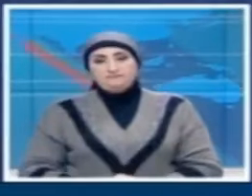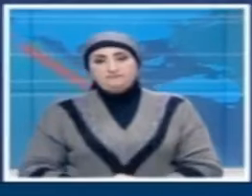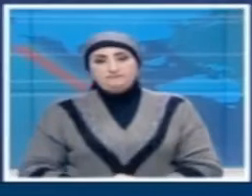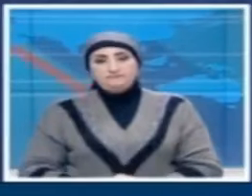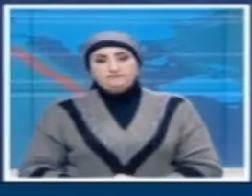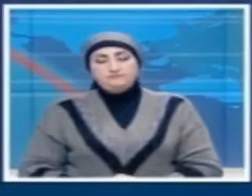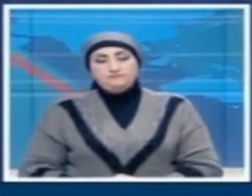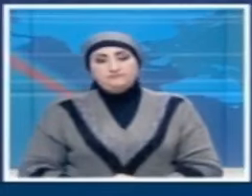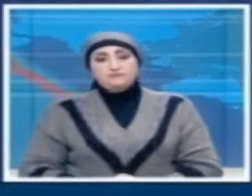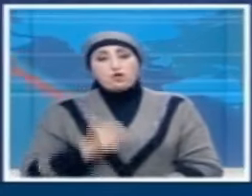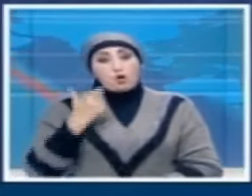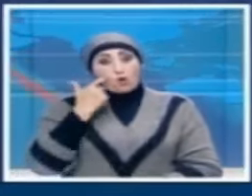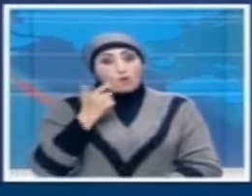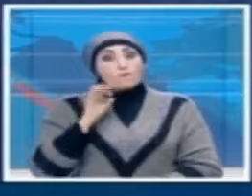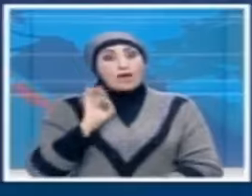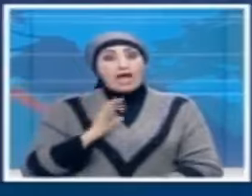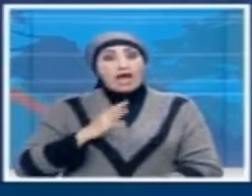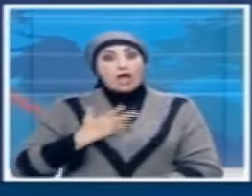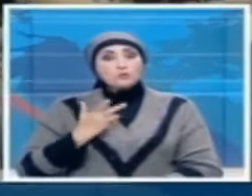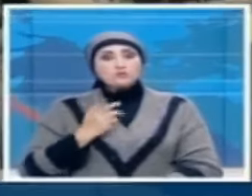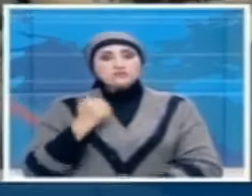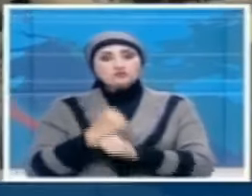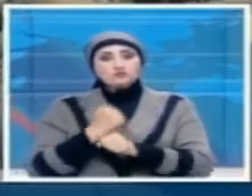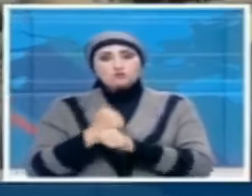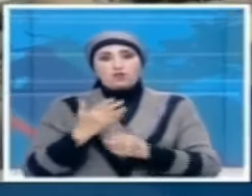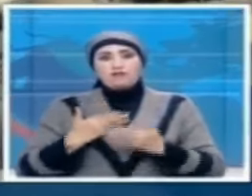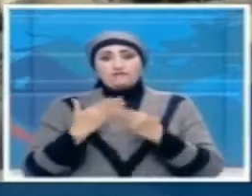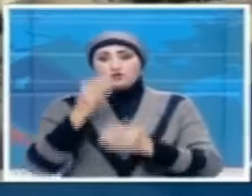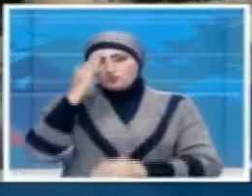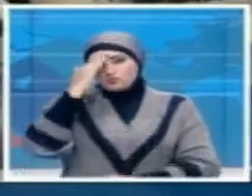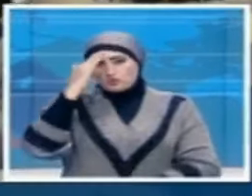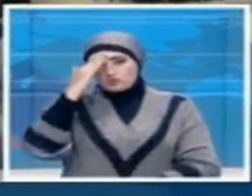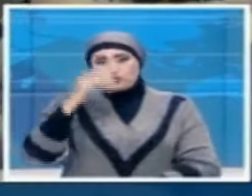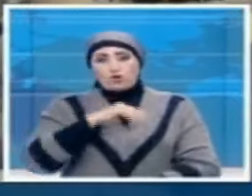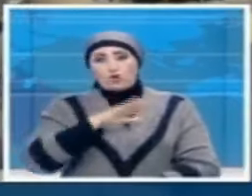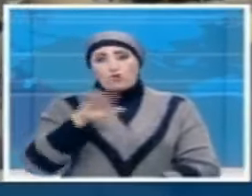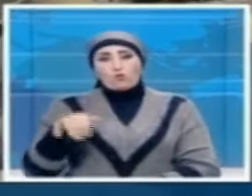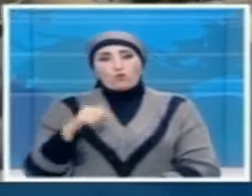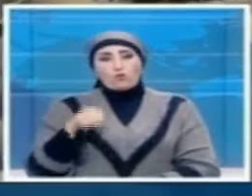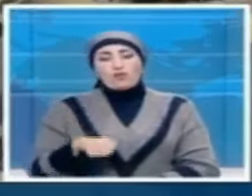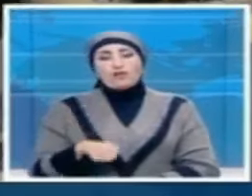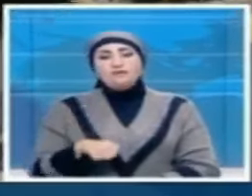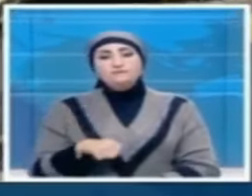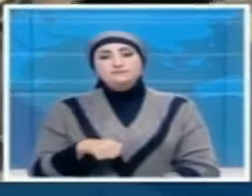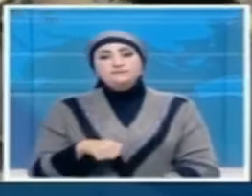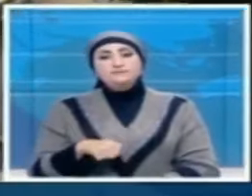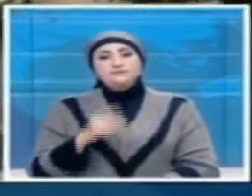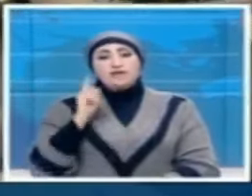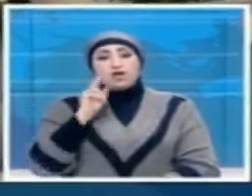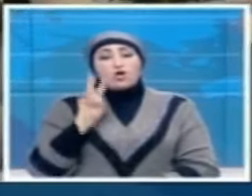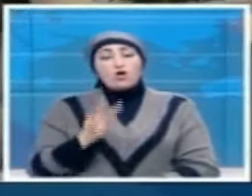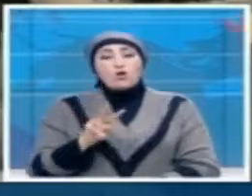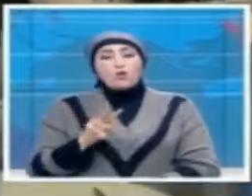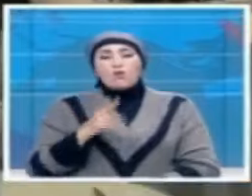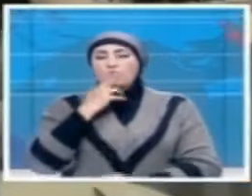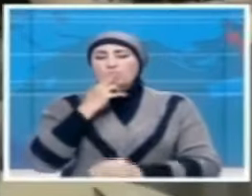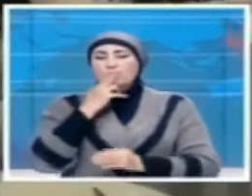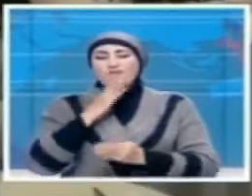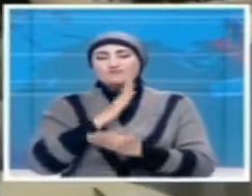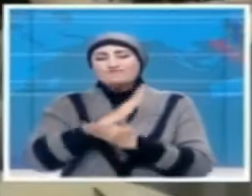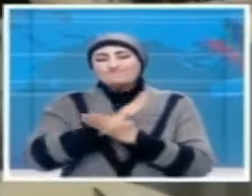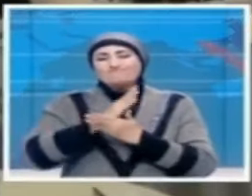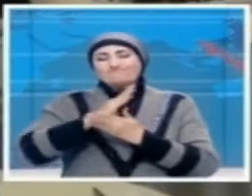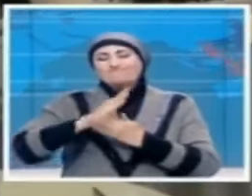الحقيقة كانوا حريصين جدا ان يقدموا اعمال. شكرا لكل الناس اللي حاولت انها تحجم الآفة دي، سواء